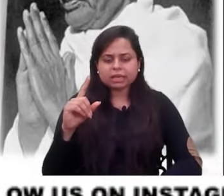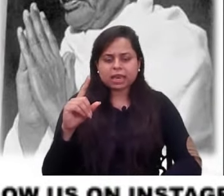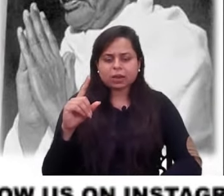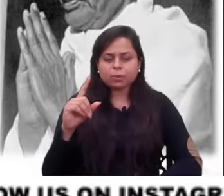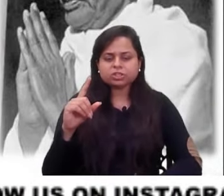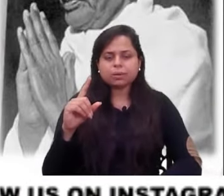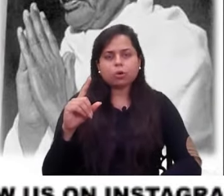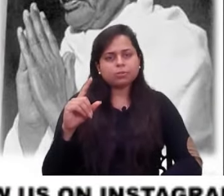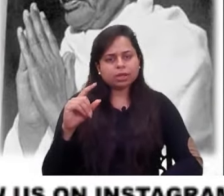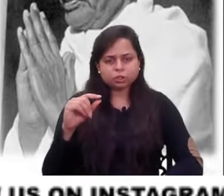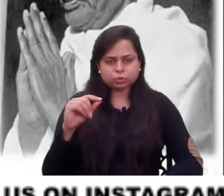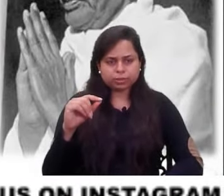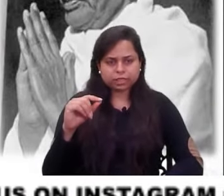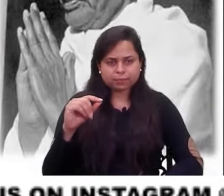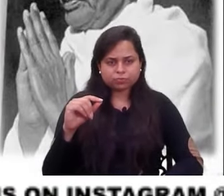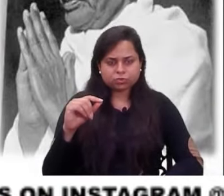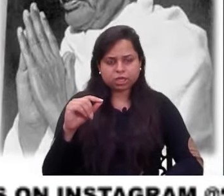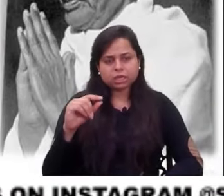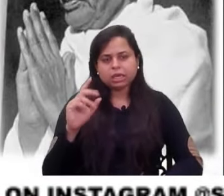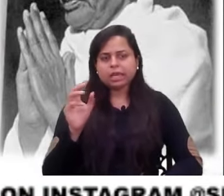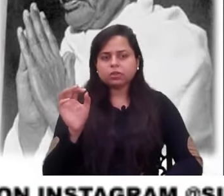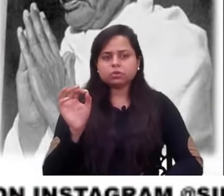लैंग्वेज लैंग्वेज